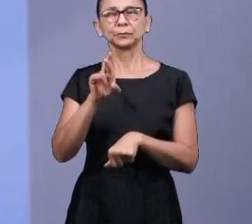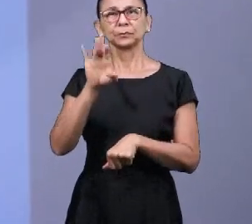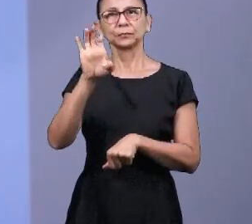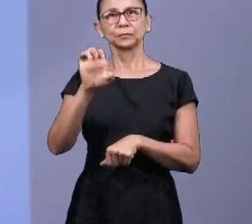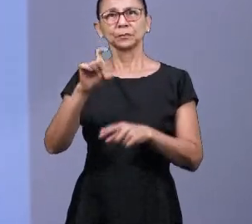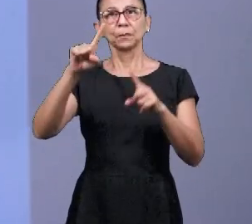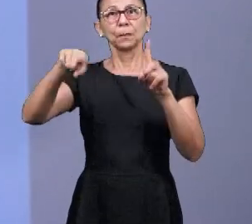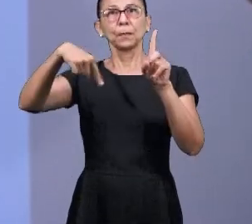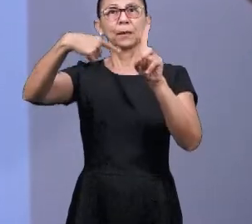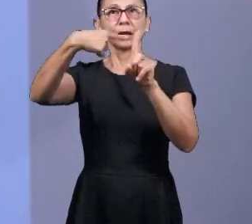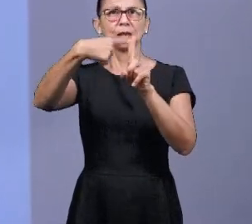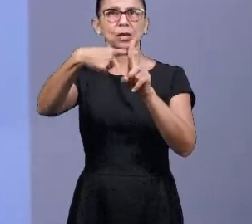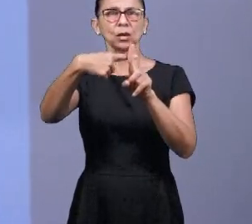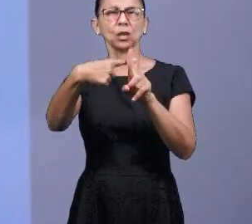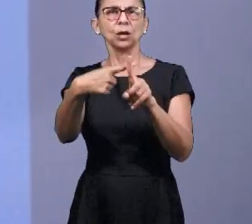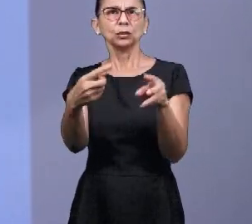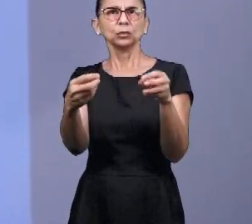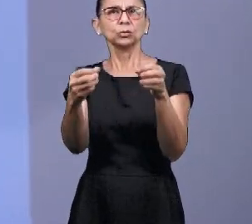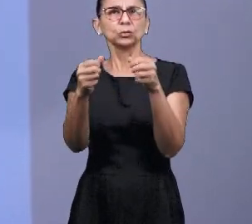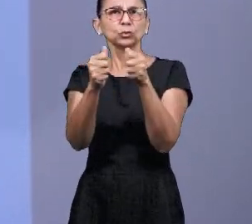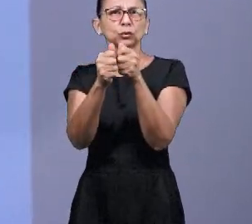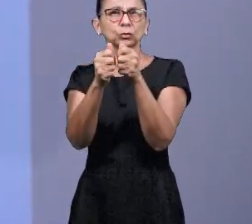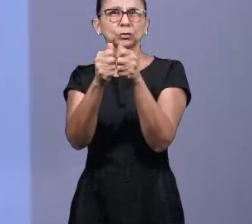ensemble avec la note Mi,